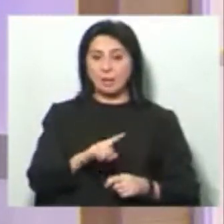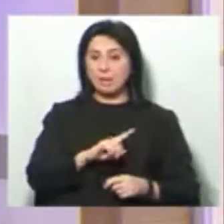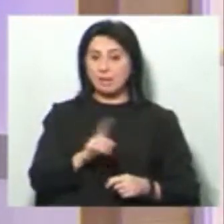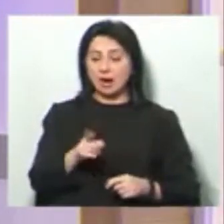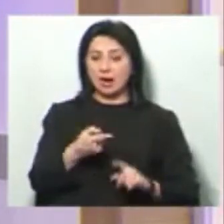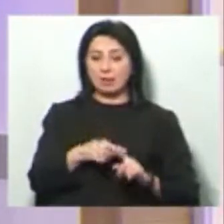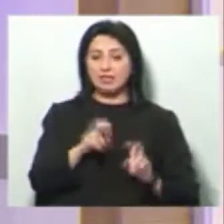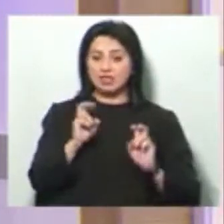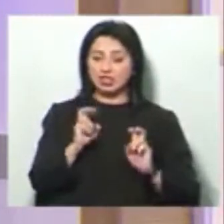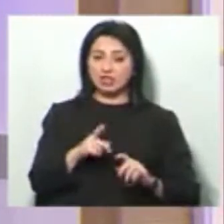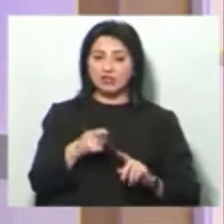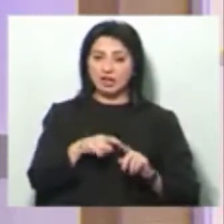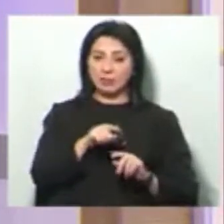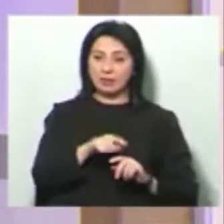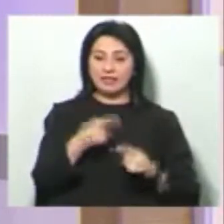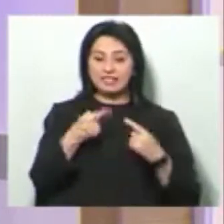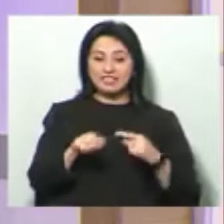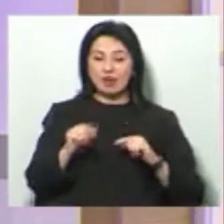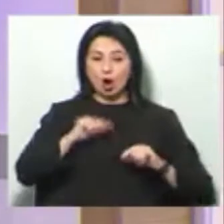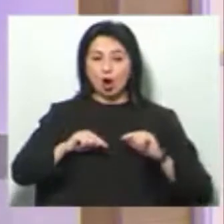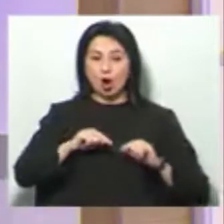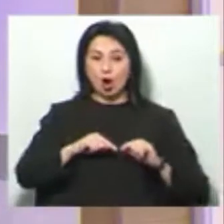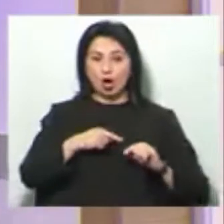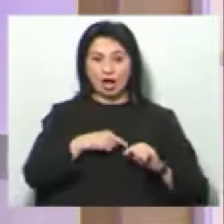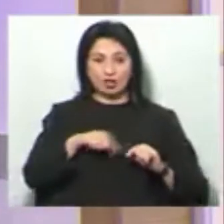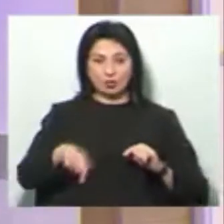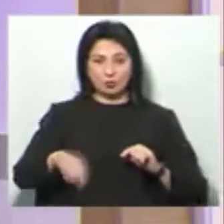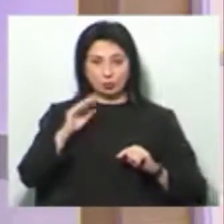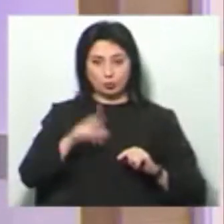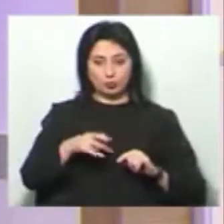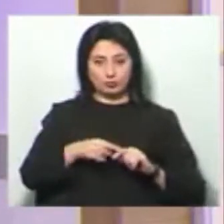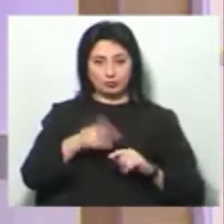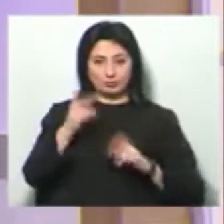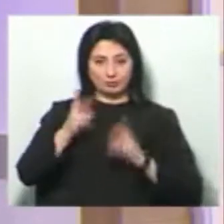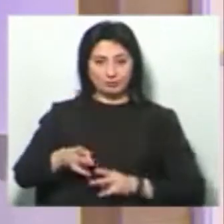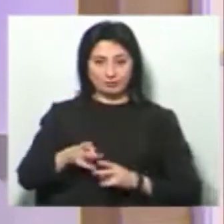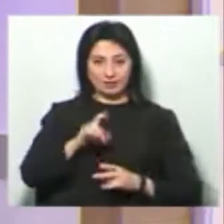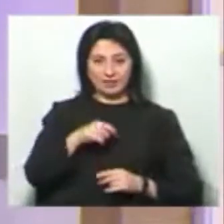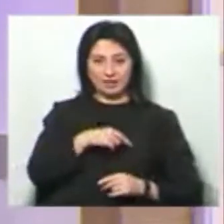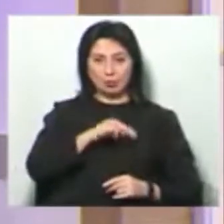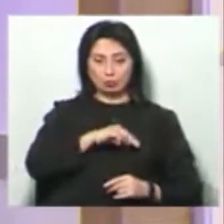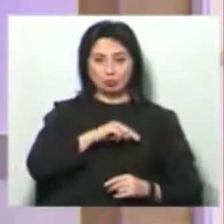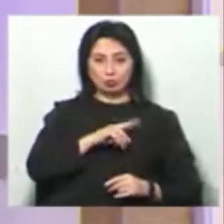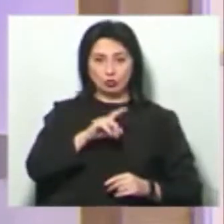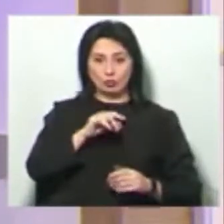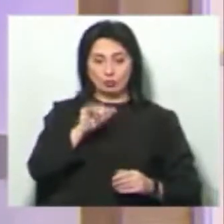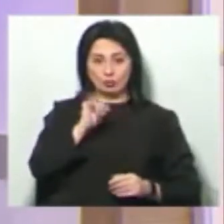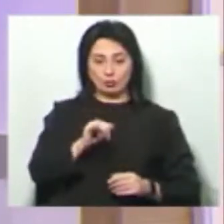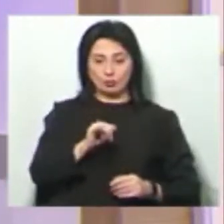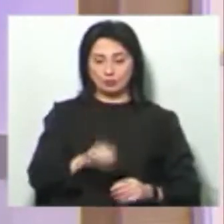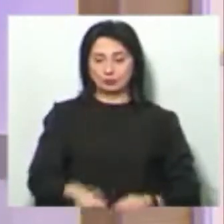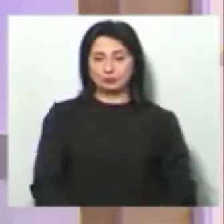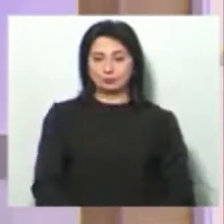ეს ნიშნავს თუ არა იმას, რომ სხვა ორგანოებიც ვეღარ მუშაობს ისე, როგორც მუშაობდა გულის უკმარისობამდე.